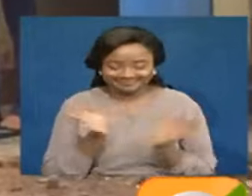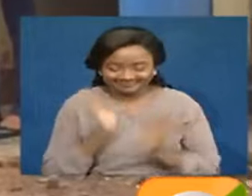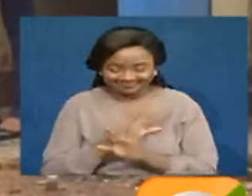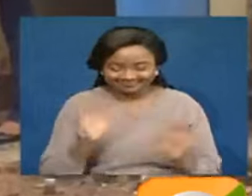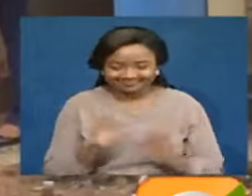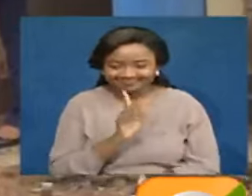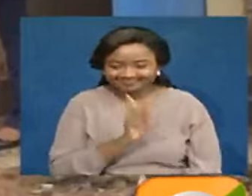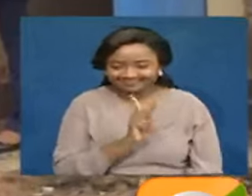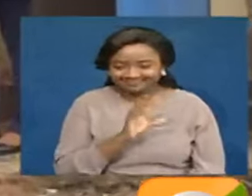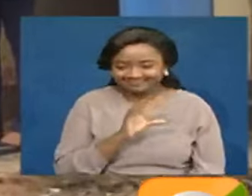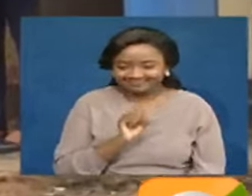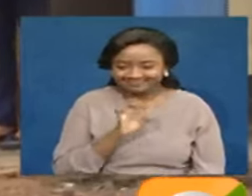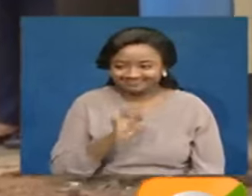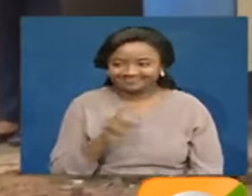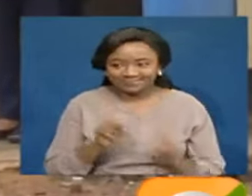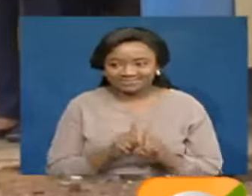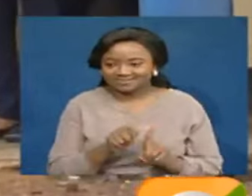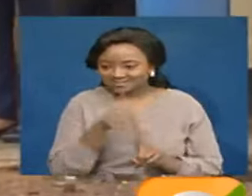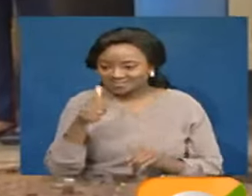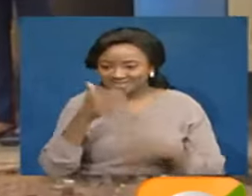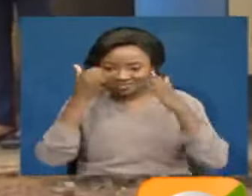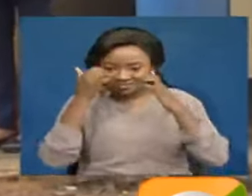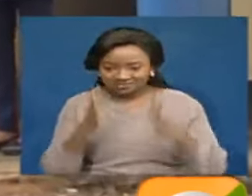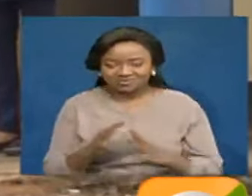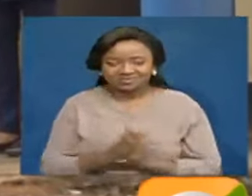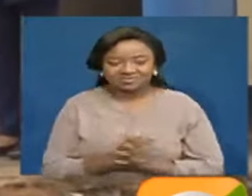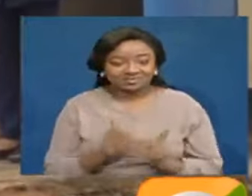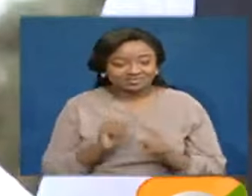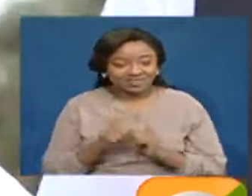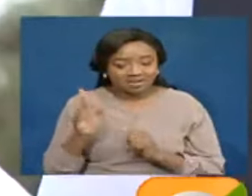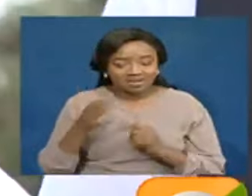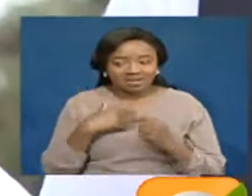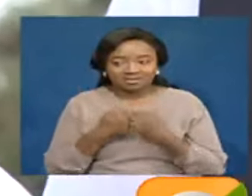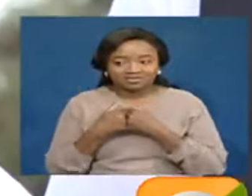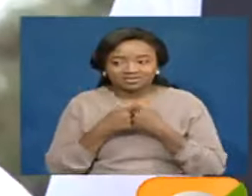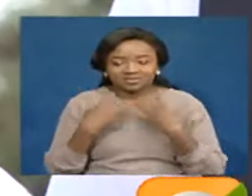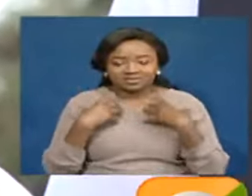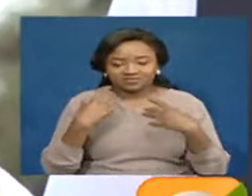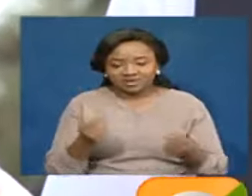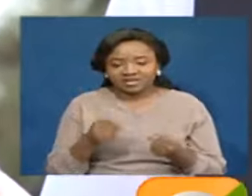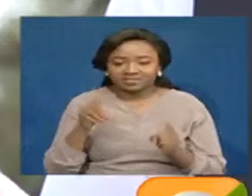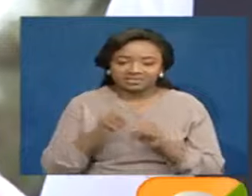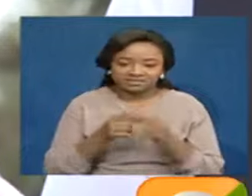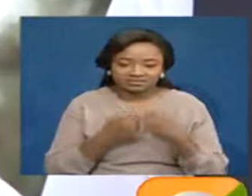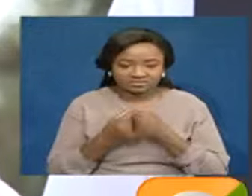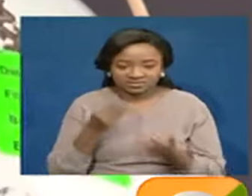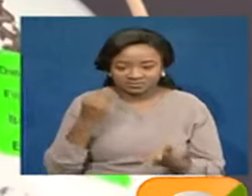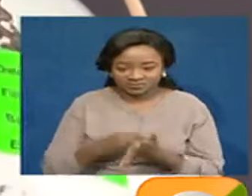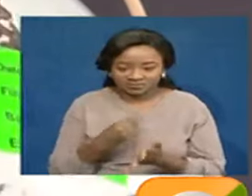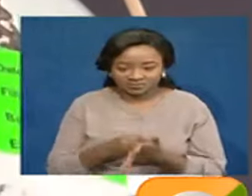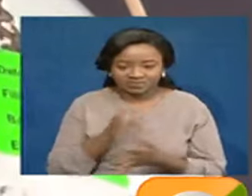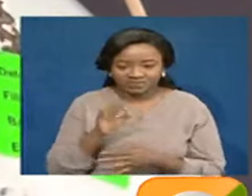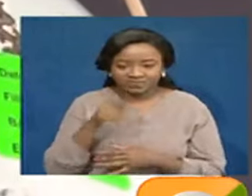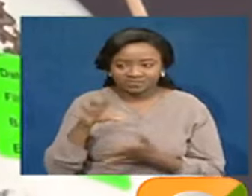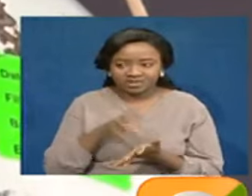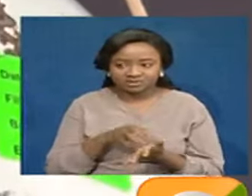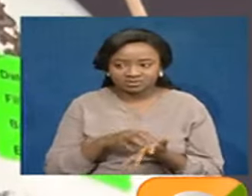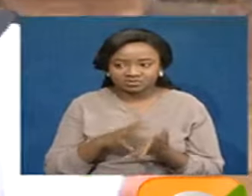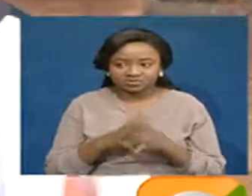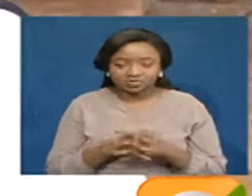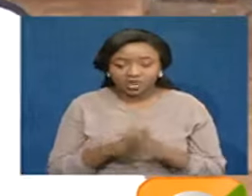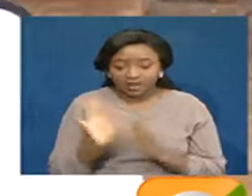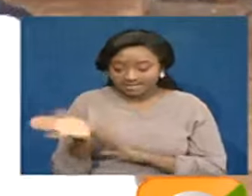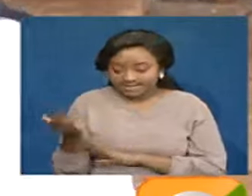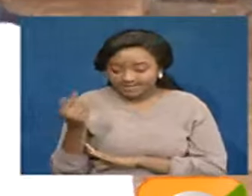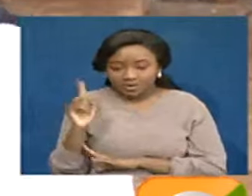mtihani yake kama tu wanafunzi wenzake, licha ya matatizo ya kiafya na ya kifedha yanayotokana na hali yake. Because in the morning